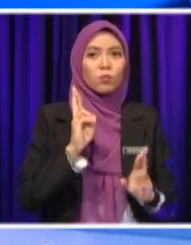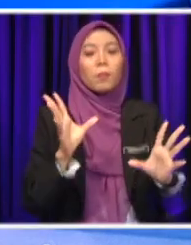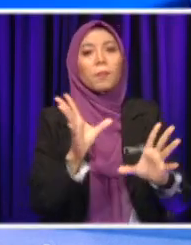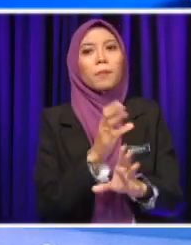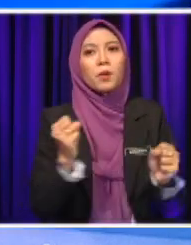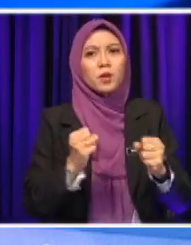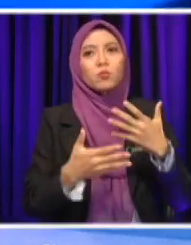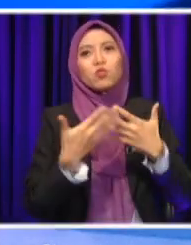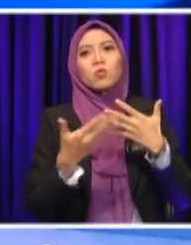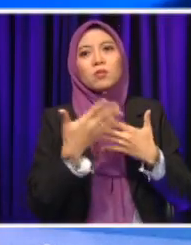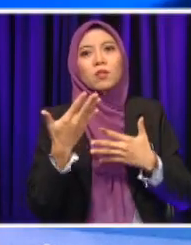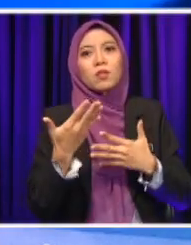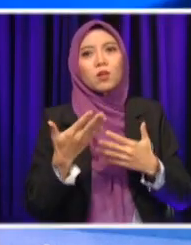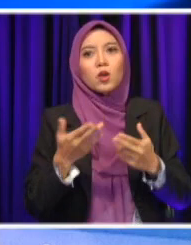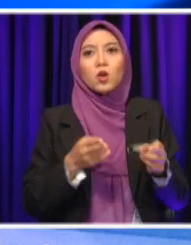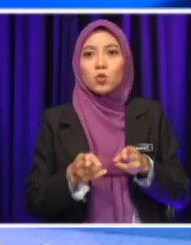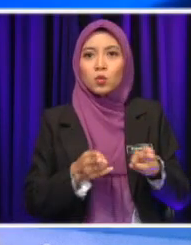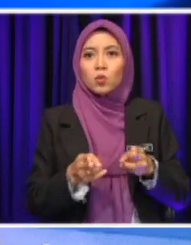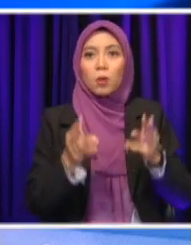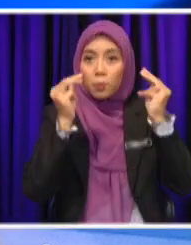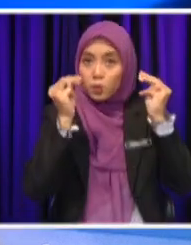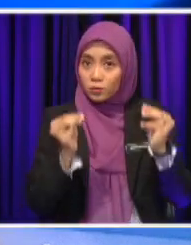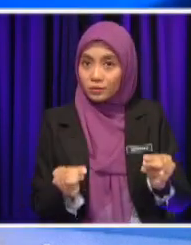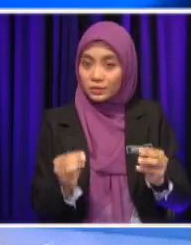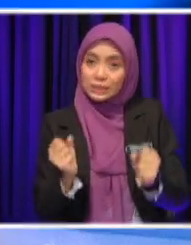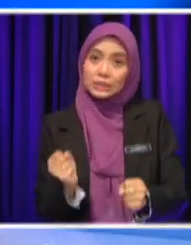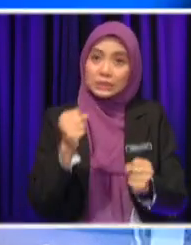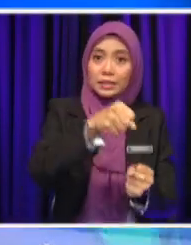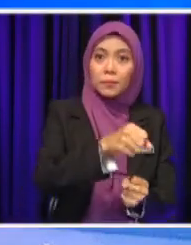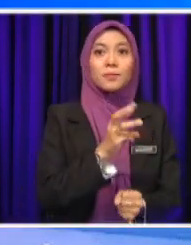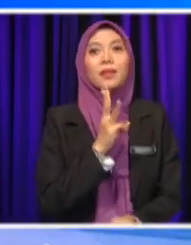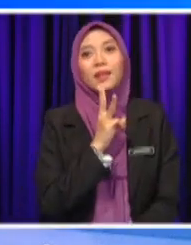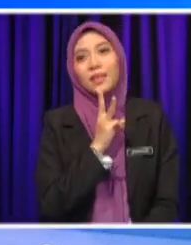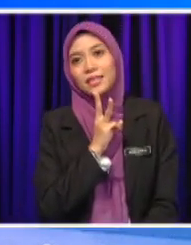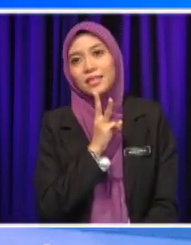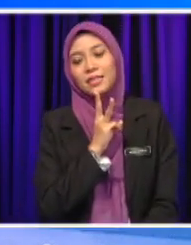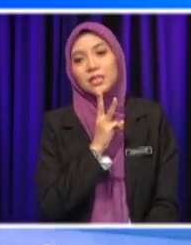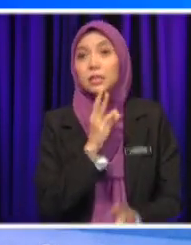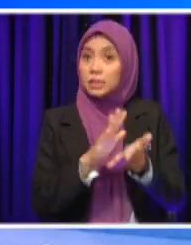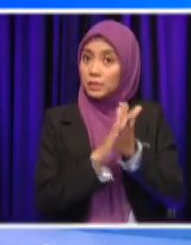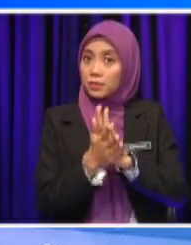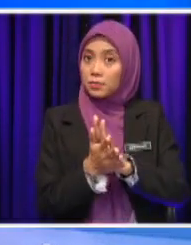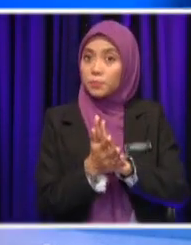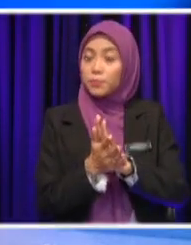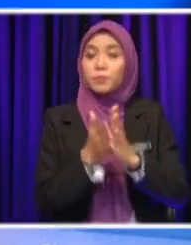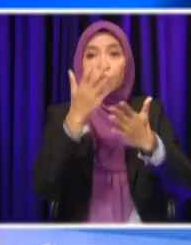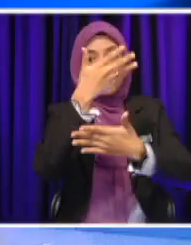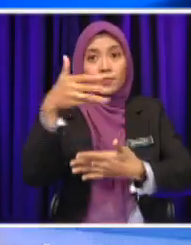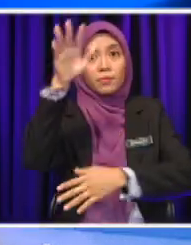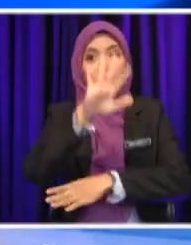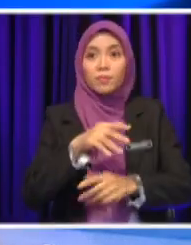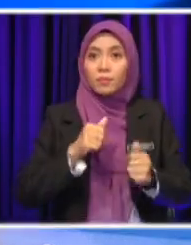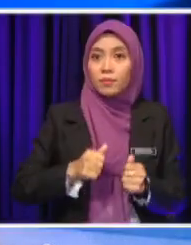kita cikgu untuk menyiram air. Jadi dengan cara kita menyusun atur ni memudahkan urusan kita lah cikgu. Jadi kita